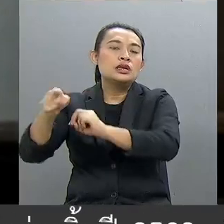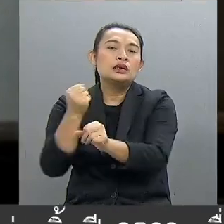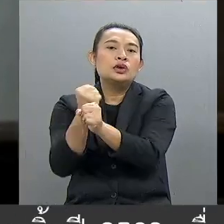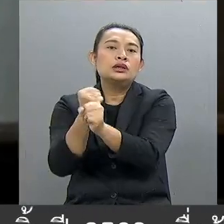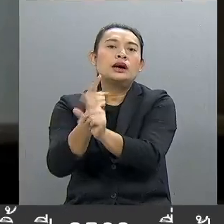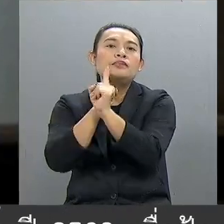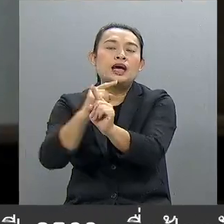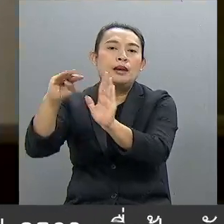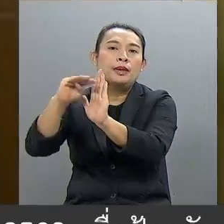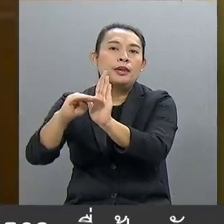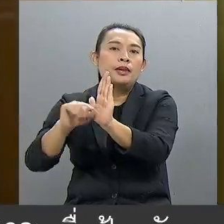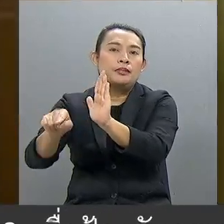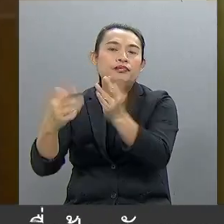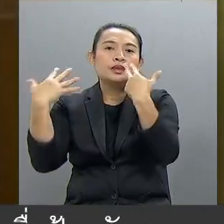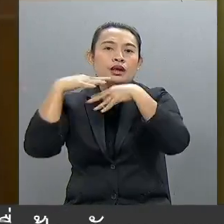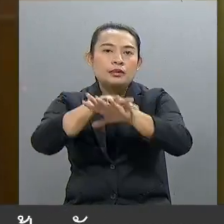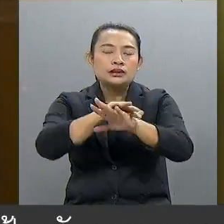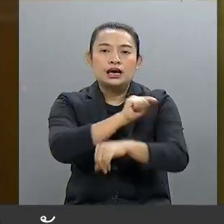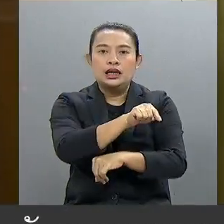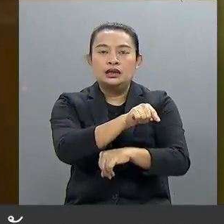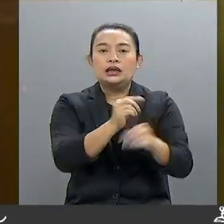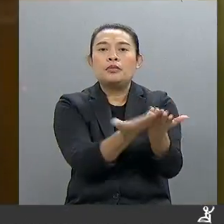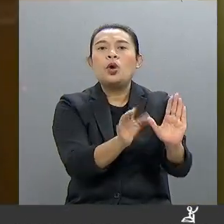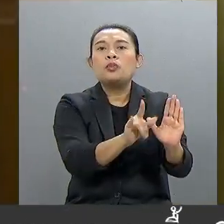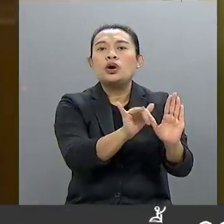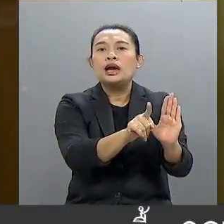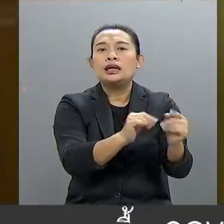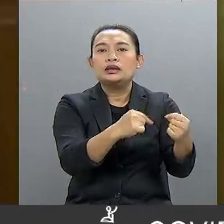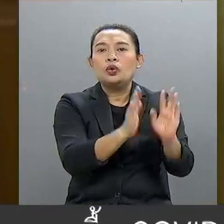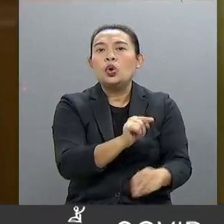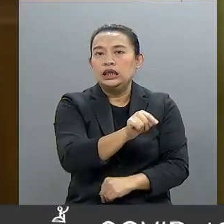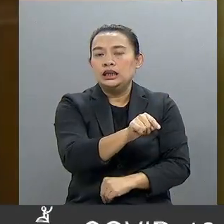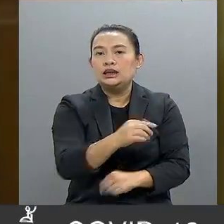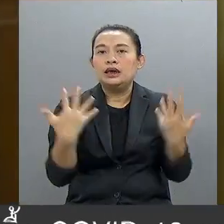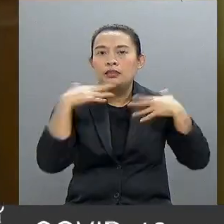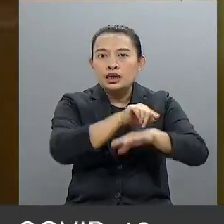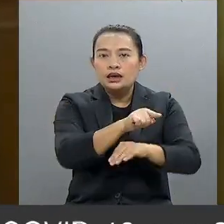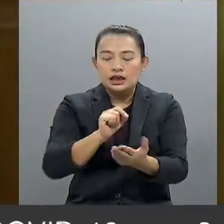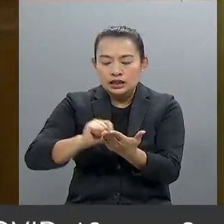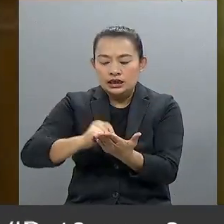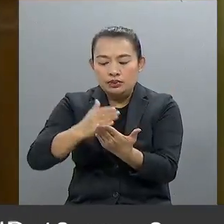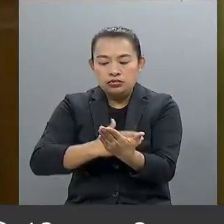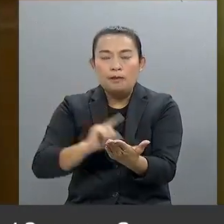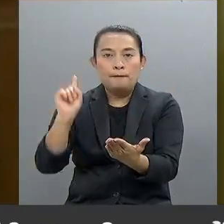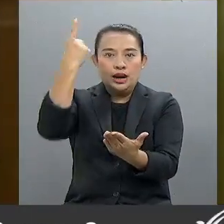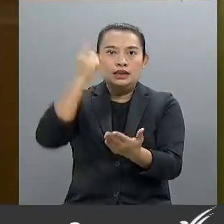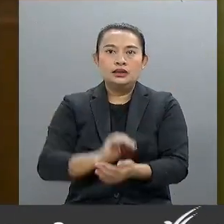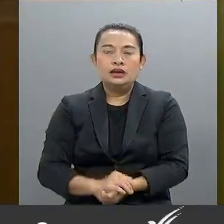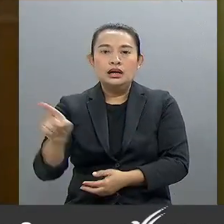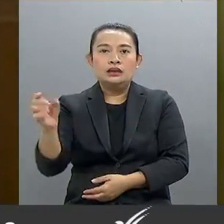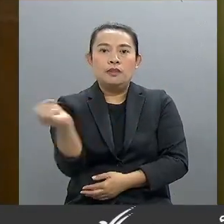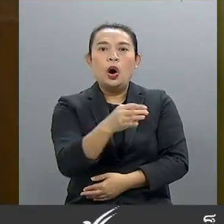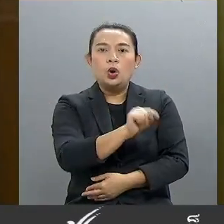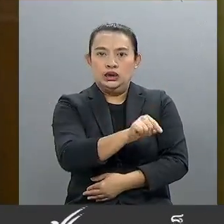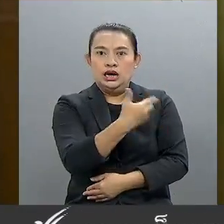ต่อกับทายาทผู้กู้ที่เสียชีวิตไปแล้วมาเจรจากันใหม่พร้อมทำบันทึกใหม่นะคะถ้าแจ้งไปแล้วทายาทของผู้กู้